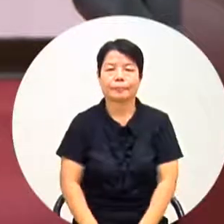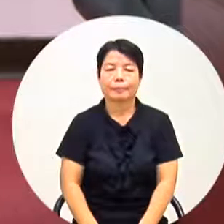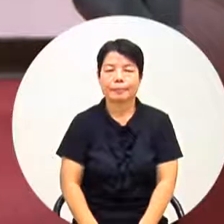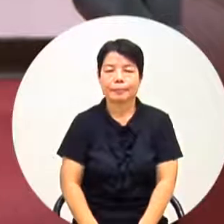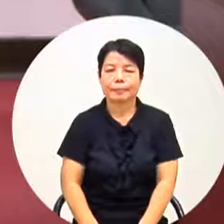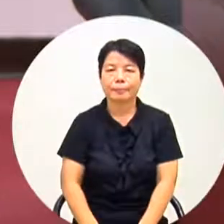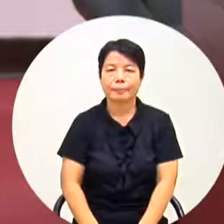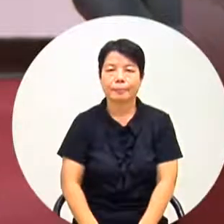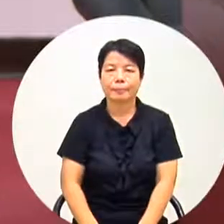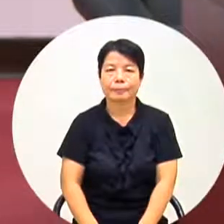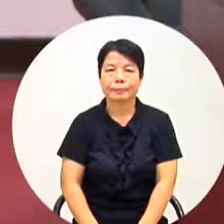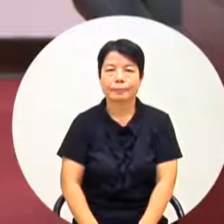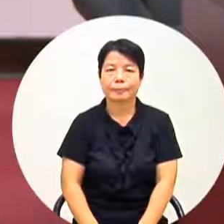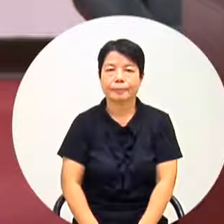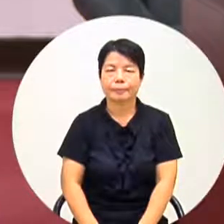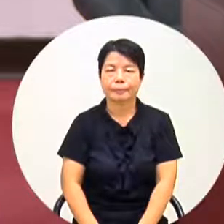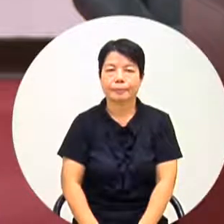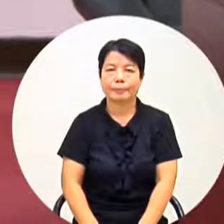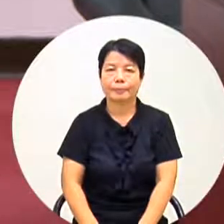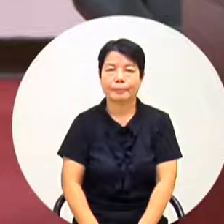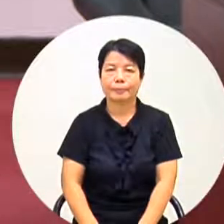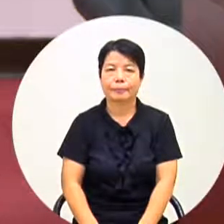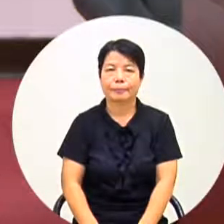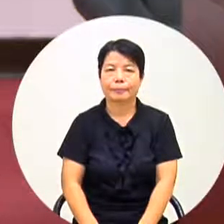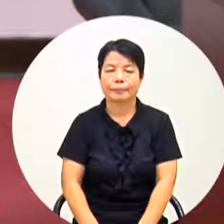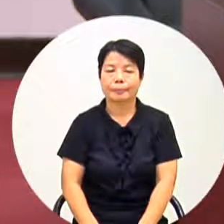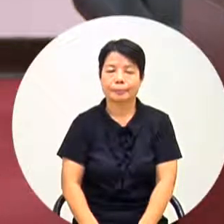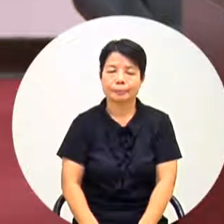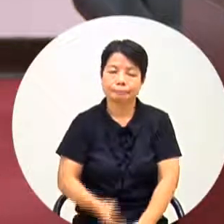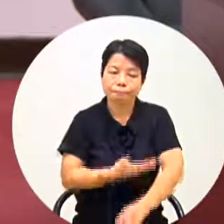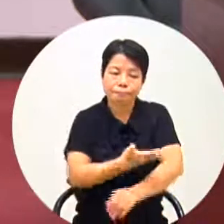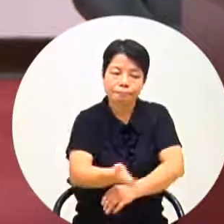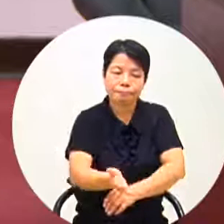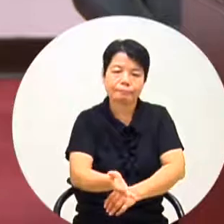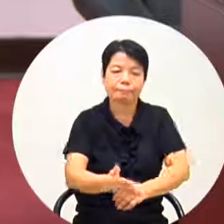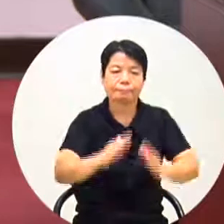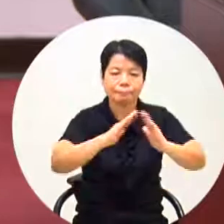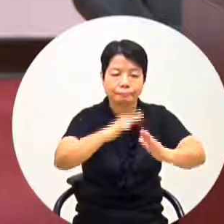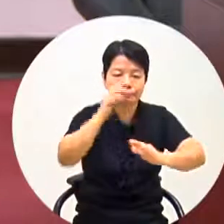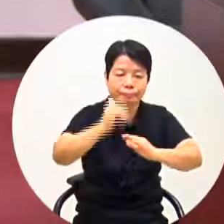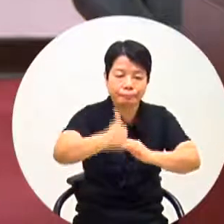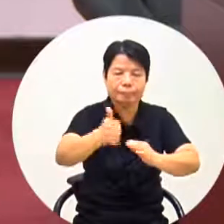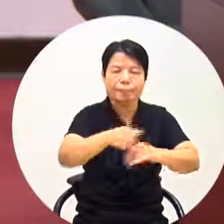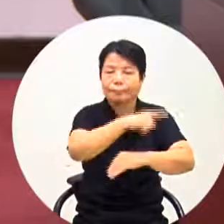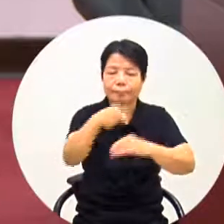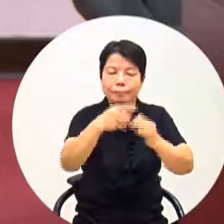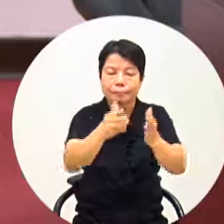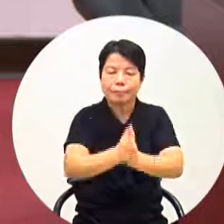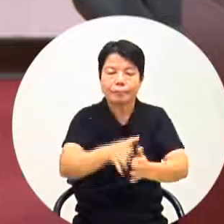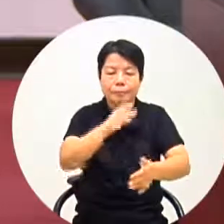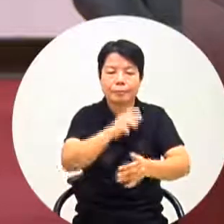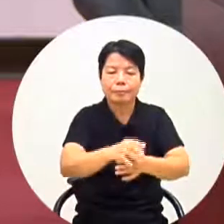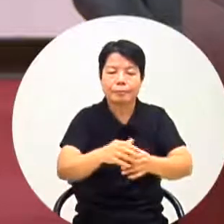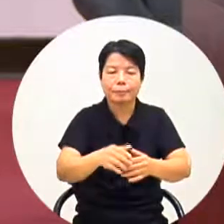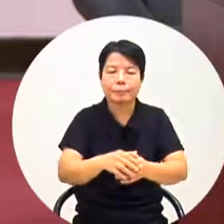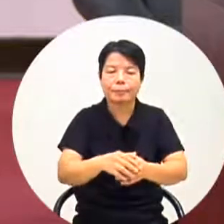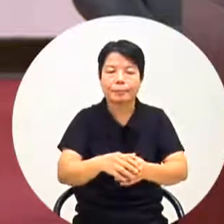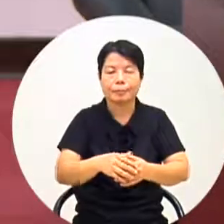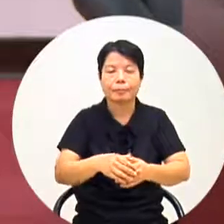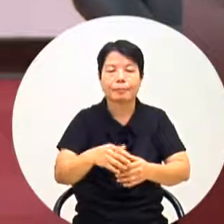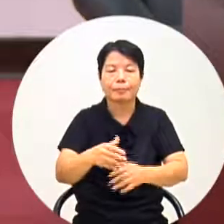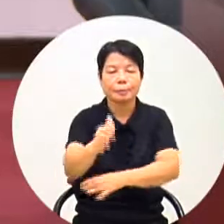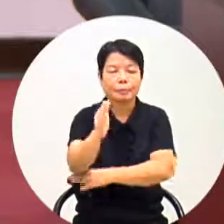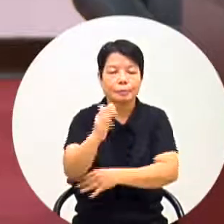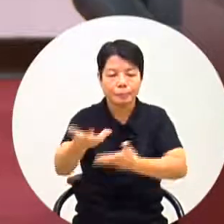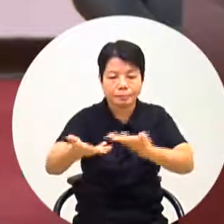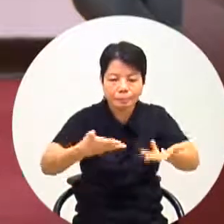那也让市长了了一件他的政绩了，哈。那